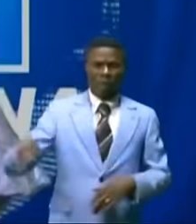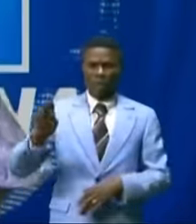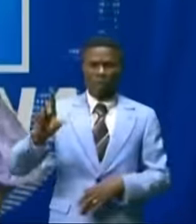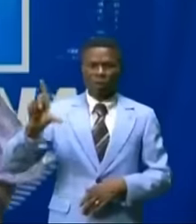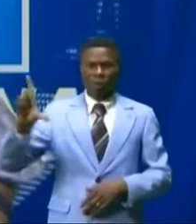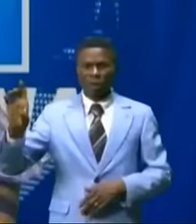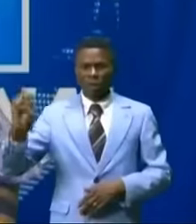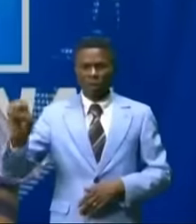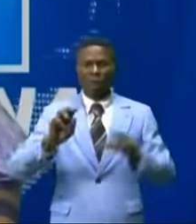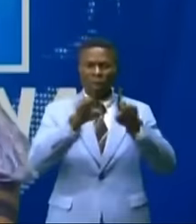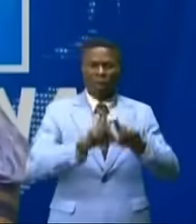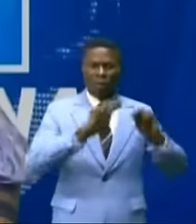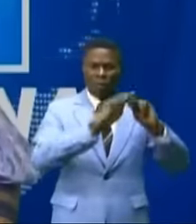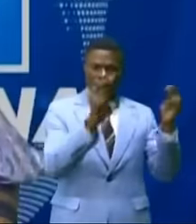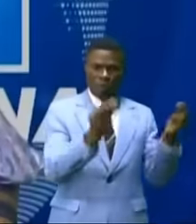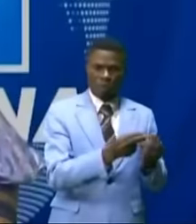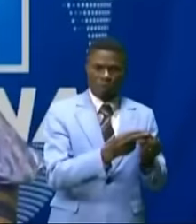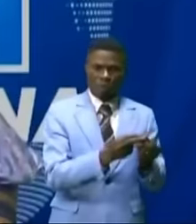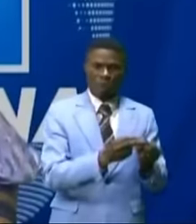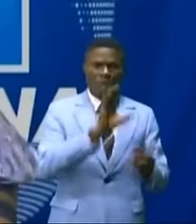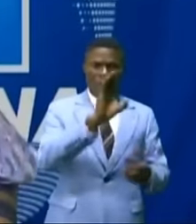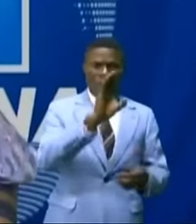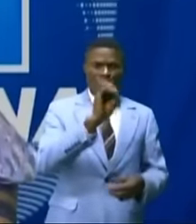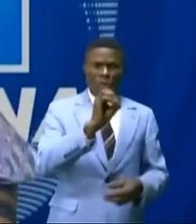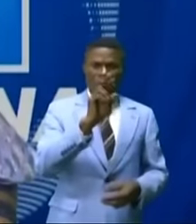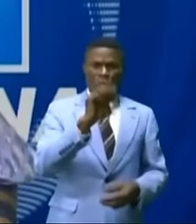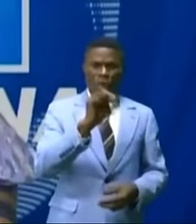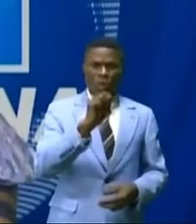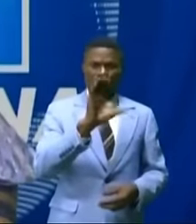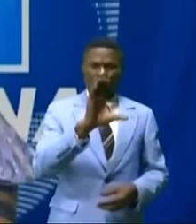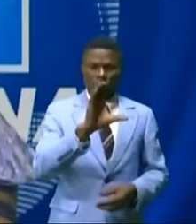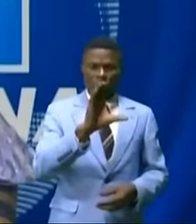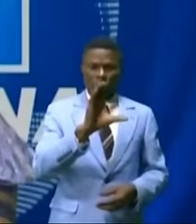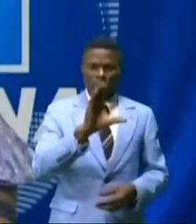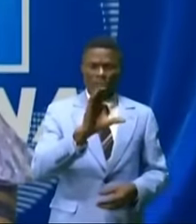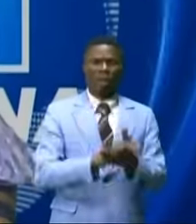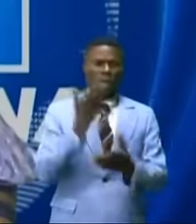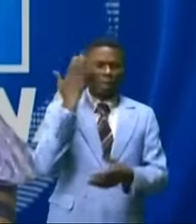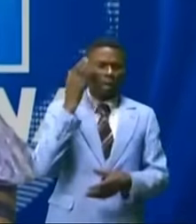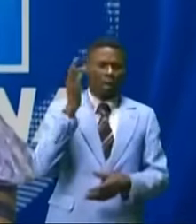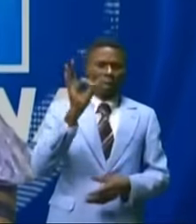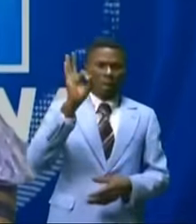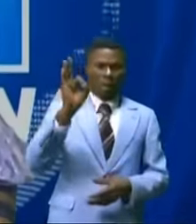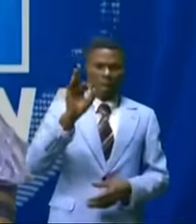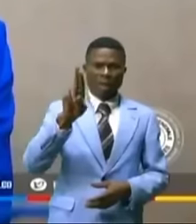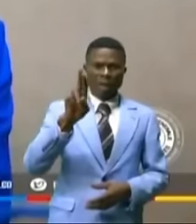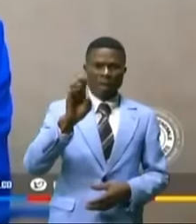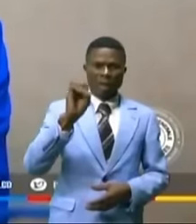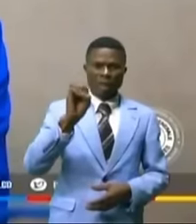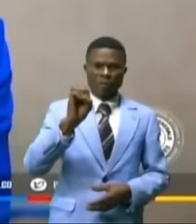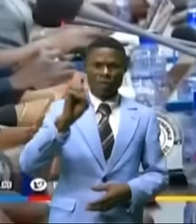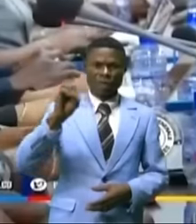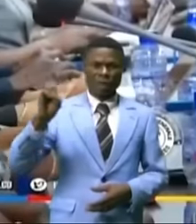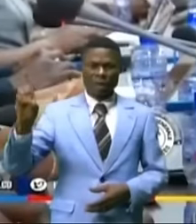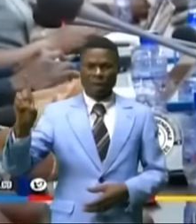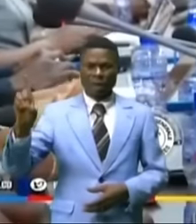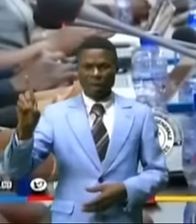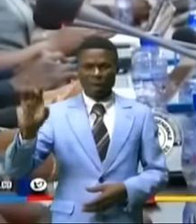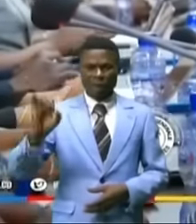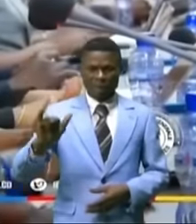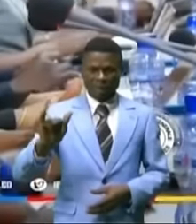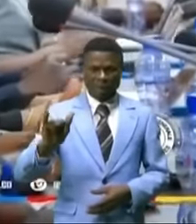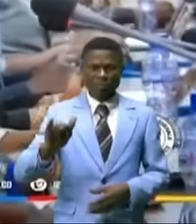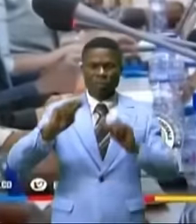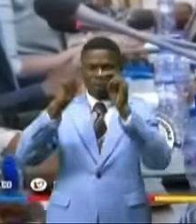et la délégation de la CONAC conduite par Freddy Simbaluzo. La délégation